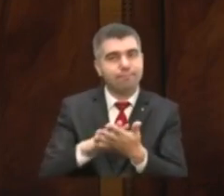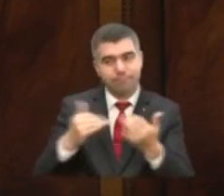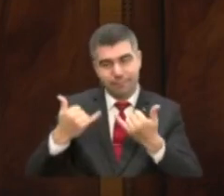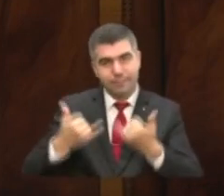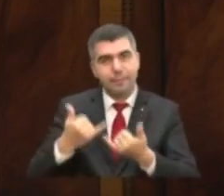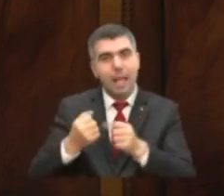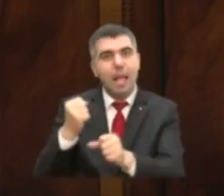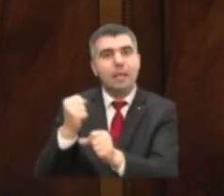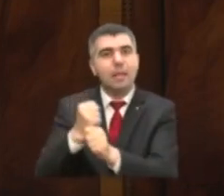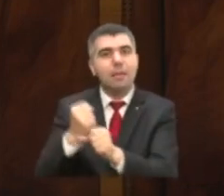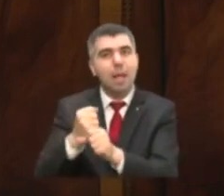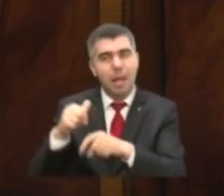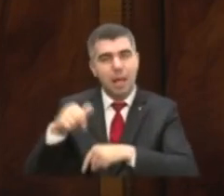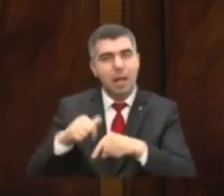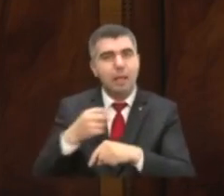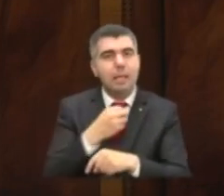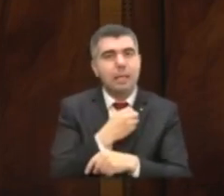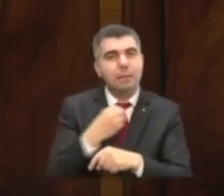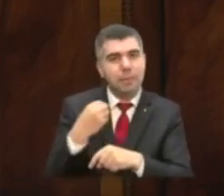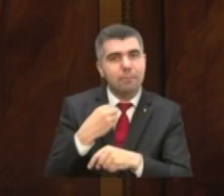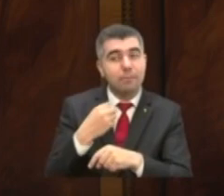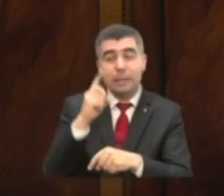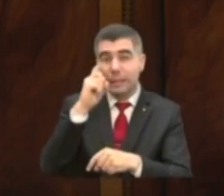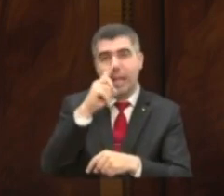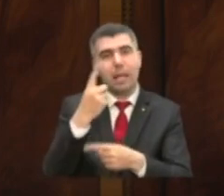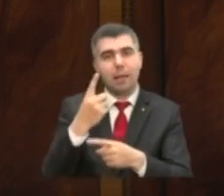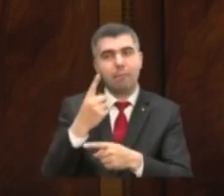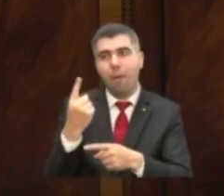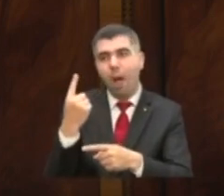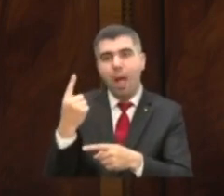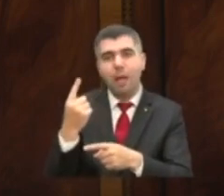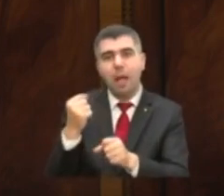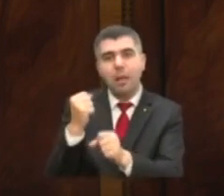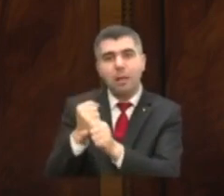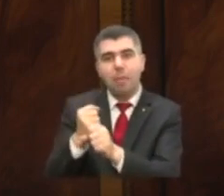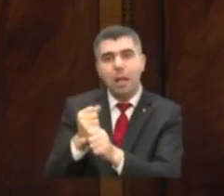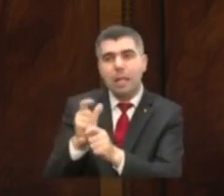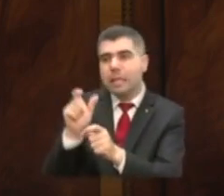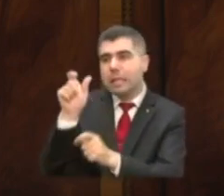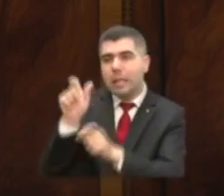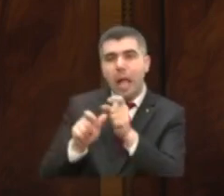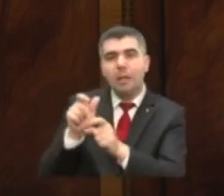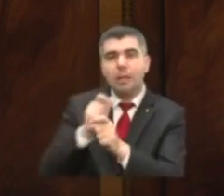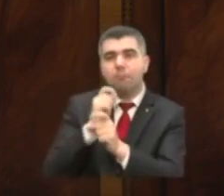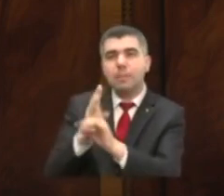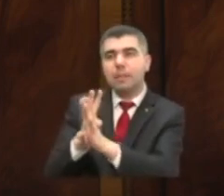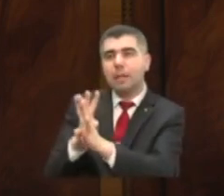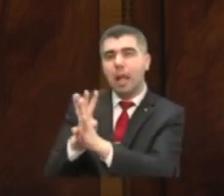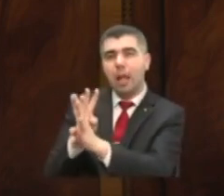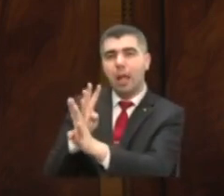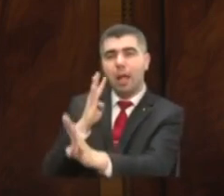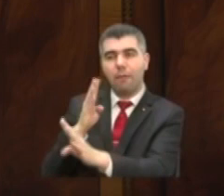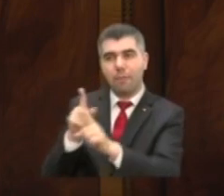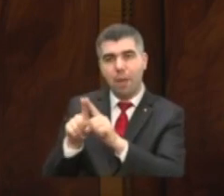حالياً بالقطاع، والتي أصبحت تهدد مراراً بالاستقالة احتجازاً على تردي